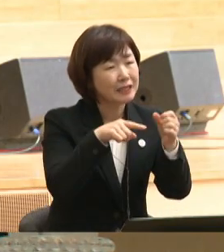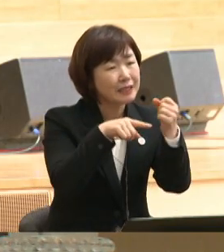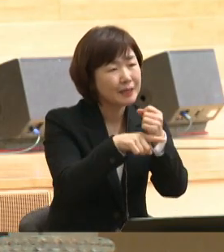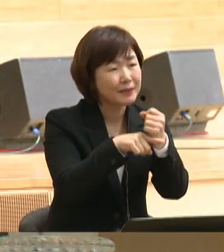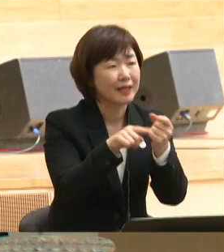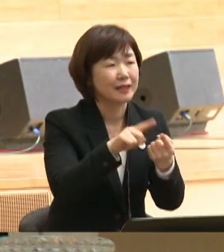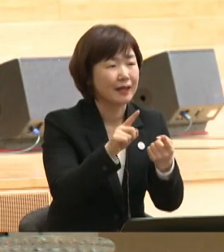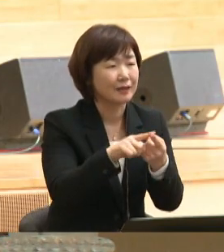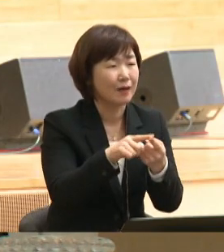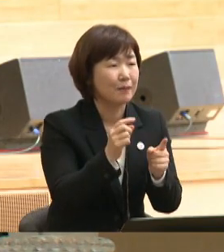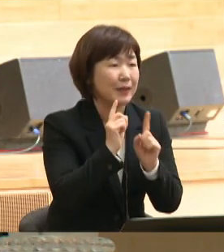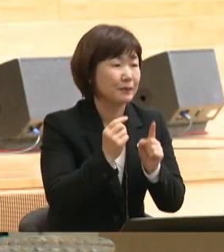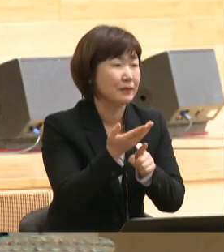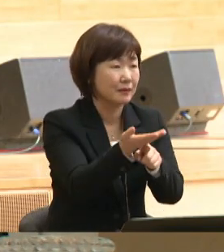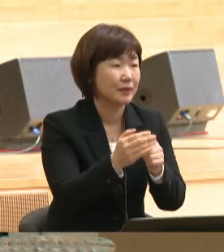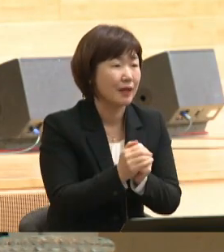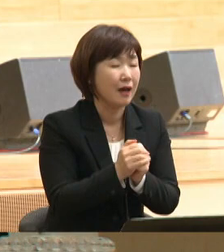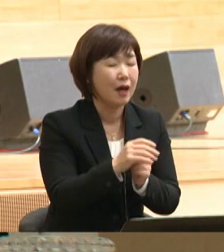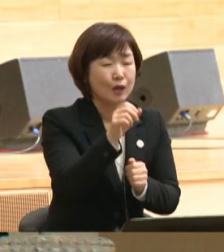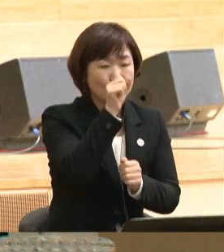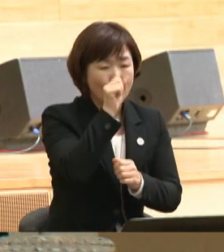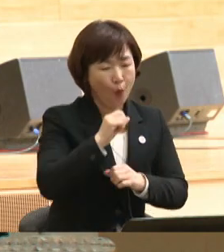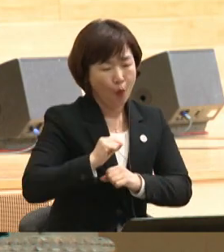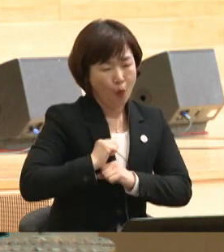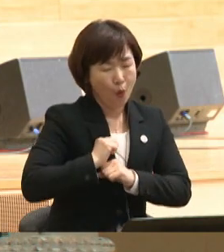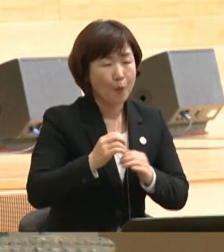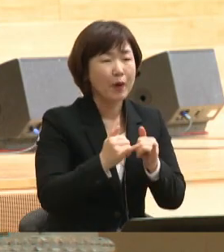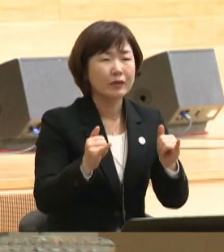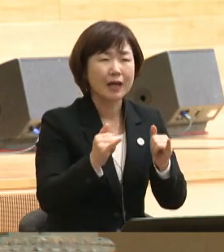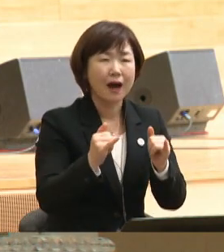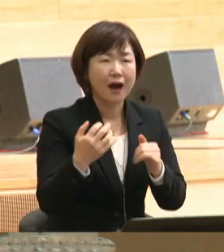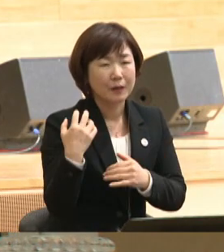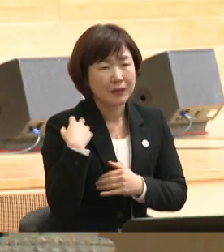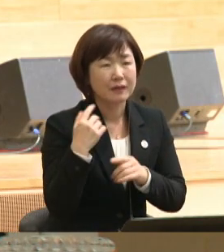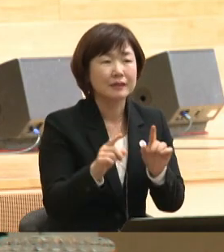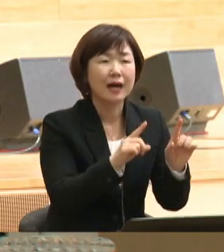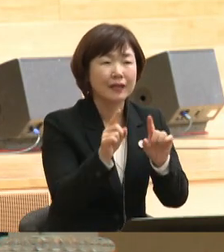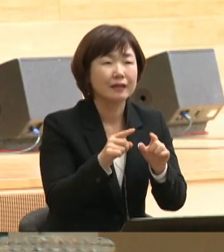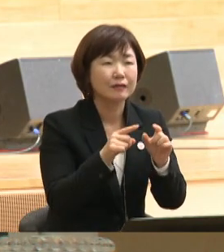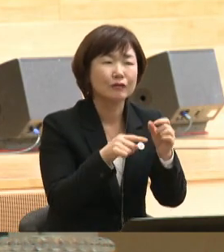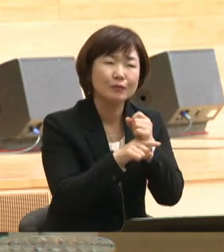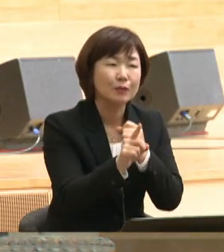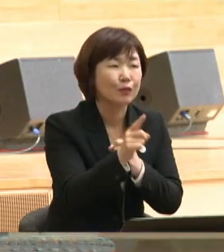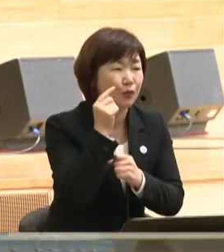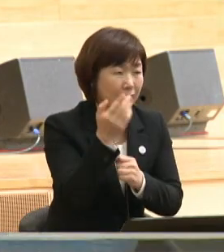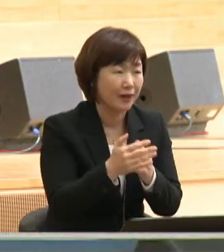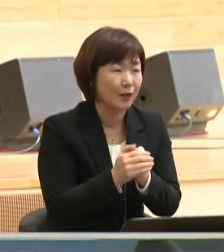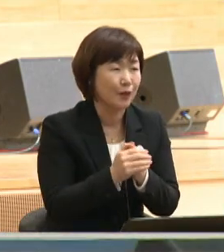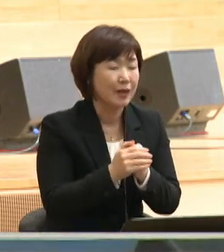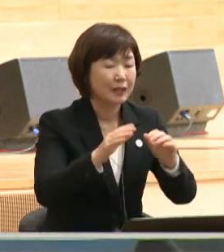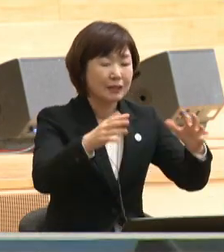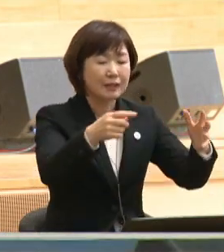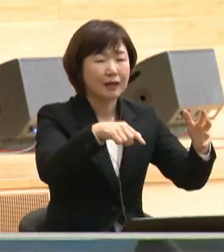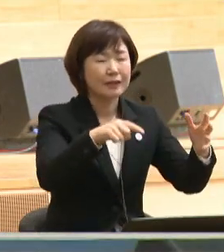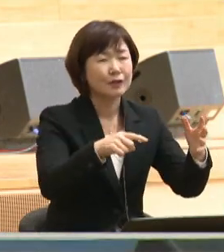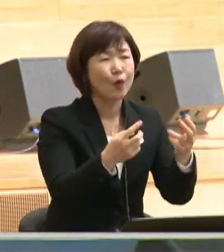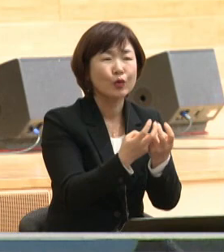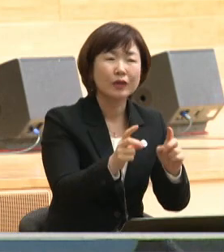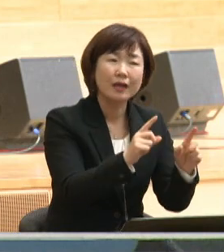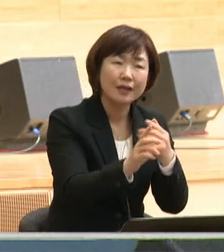여러분 좋은 병사로 산다는 것이 뭘까요 과연 세상 가운데에서 어떻게 살아가는